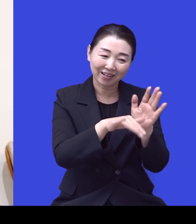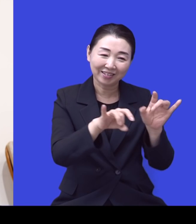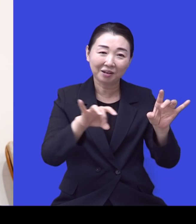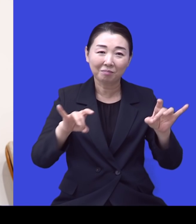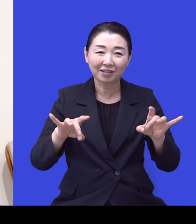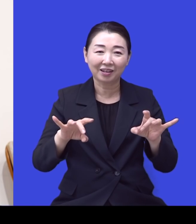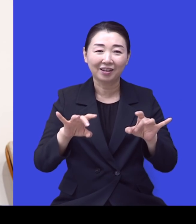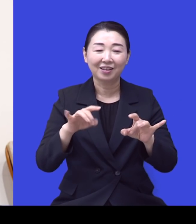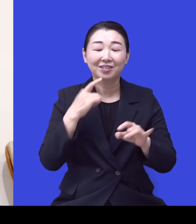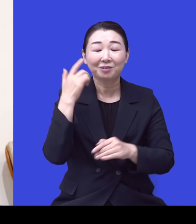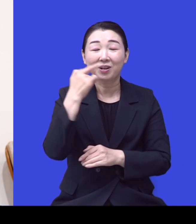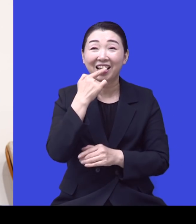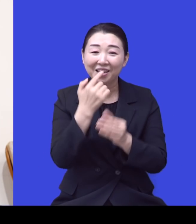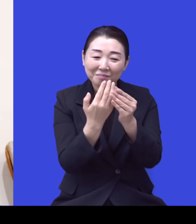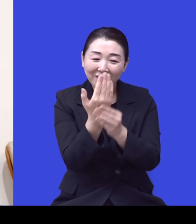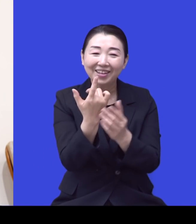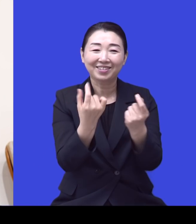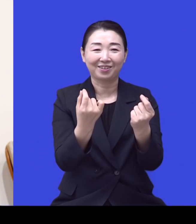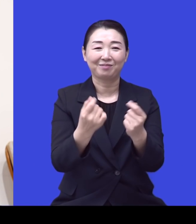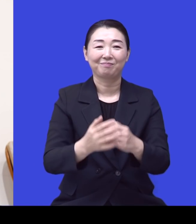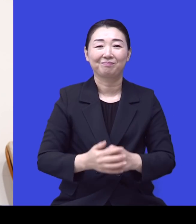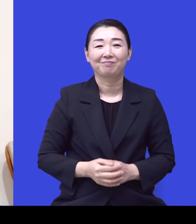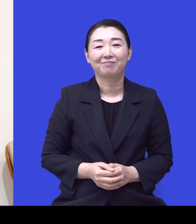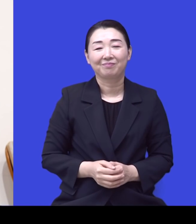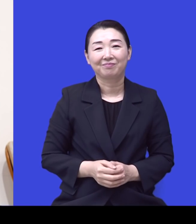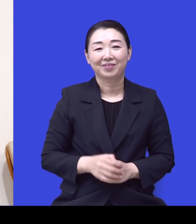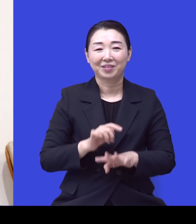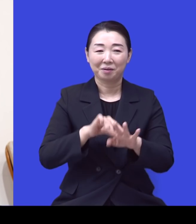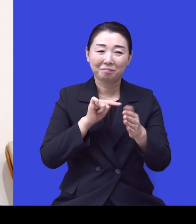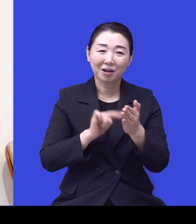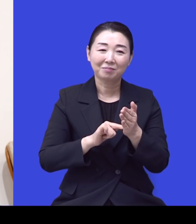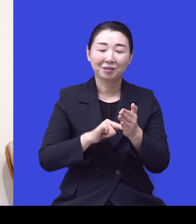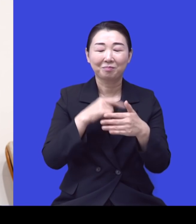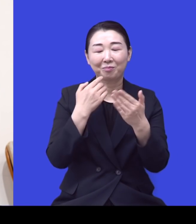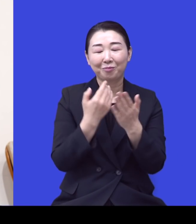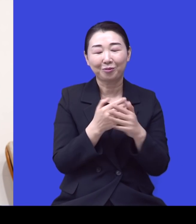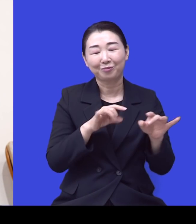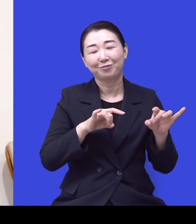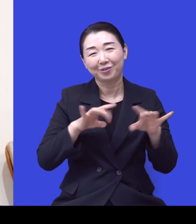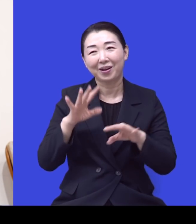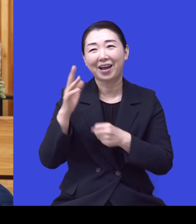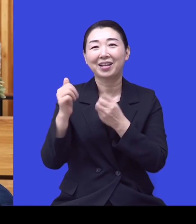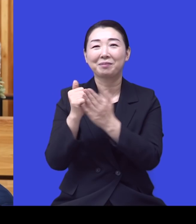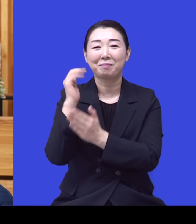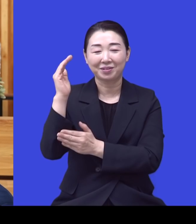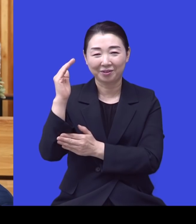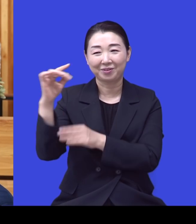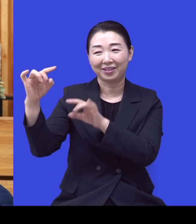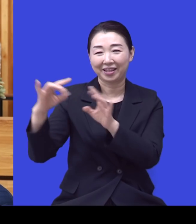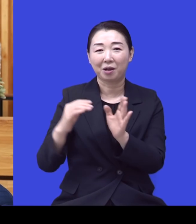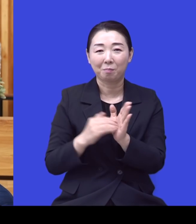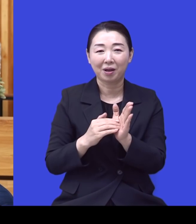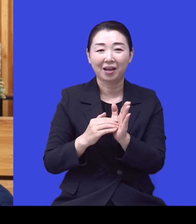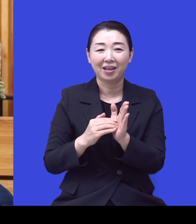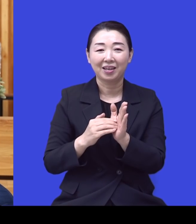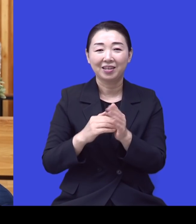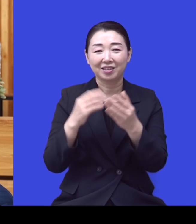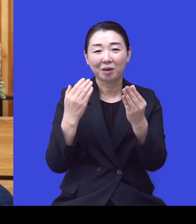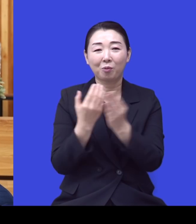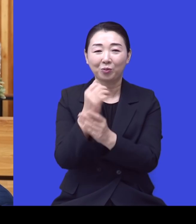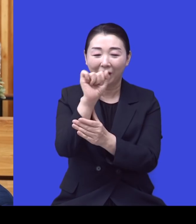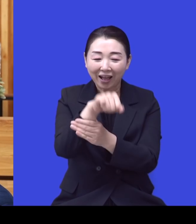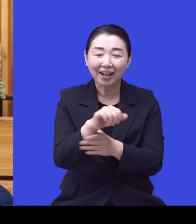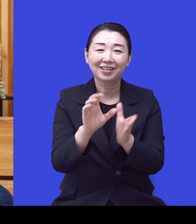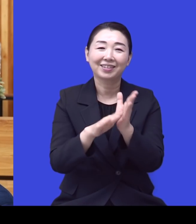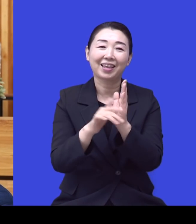흰 머리카락처럼 목사님 마음속에 다 마음속의 울림으로 하나님의 메시지로 다가와서 그것이 연결어졌을 때 우리에게 주는